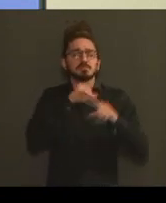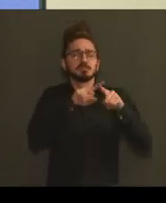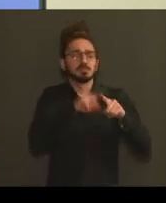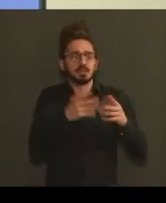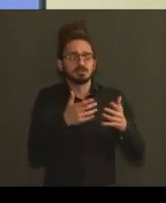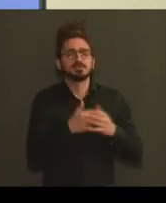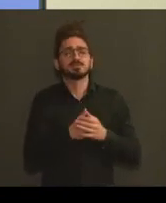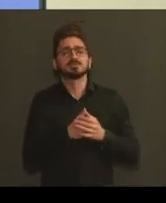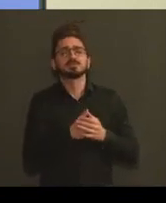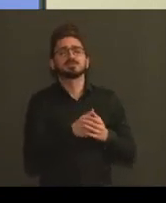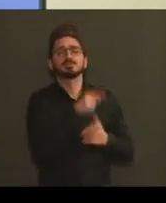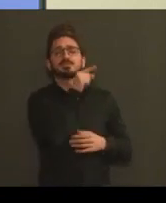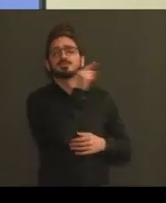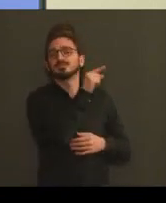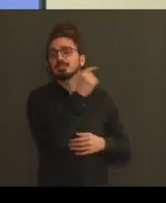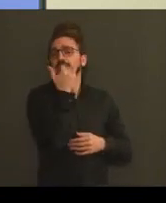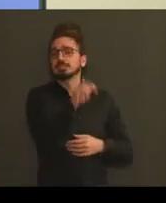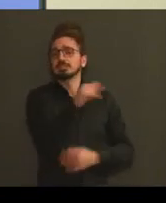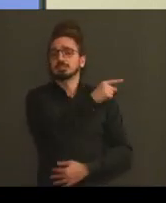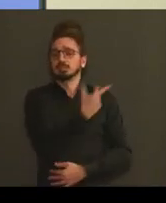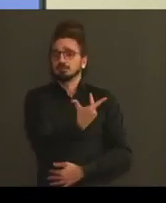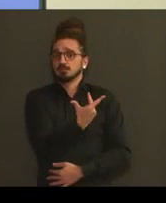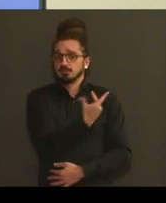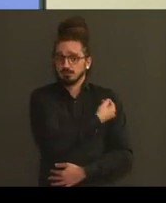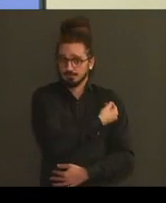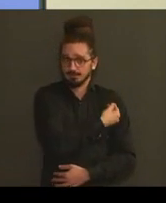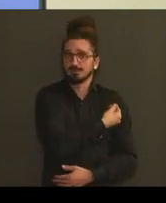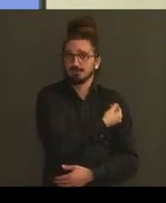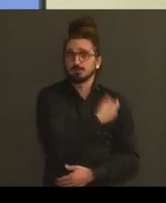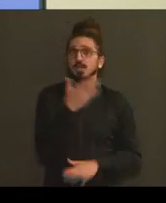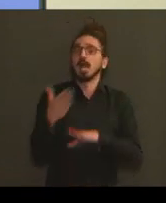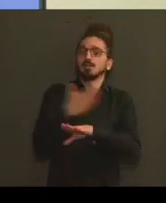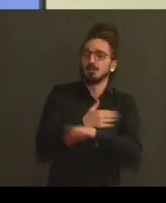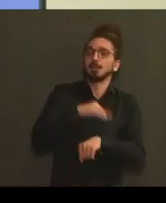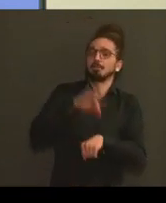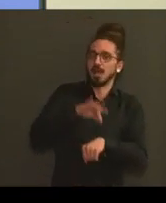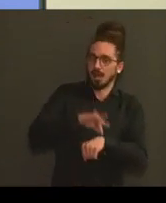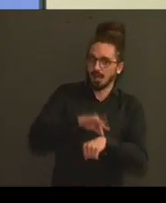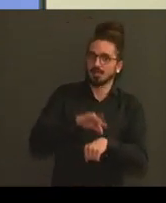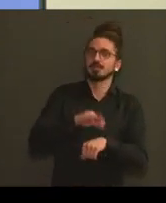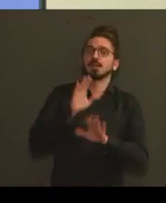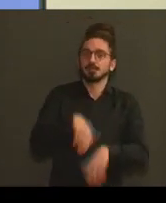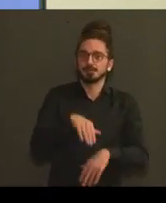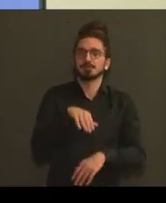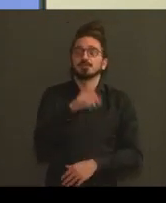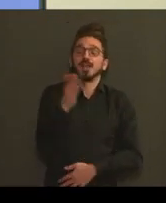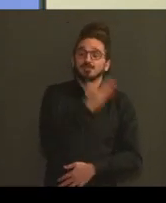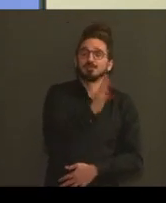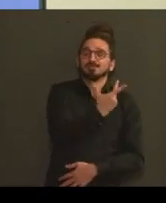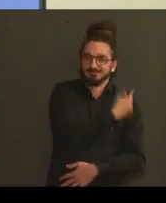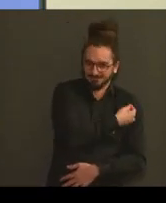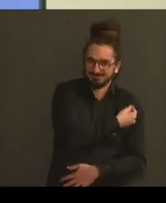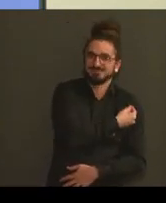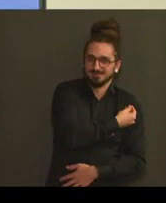augmentation significative des effets secondaires sévères qui pourraient impliquer que les patients auraient des risques à